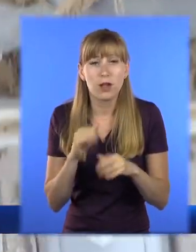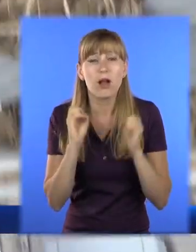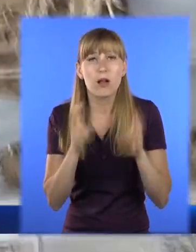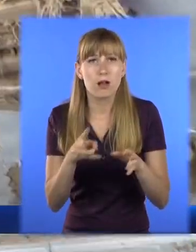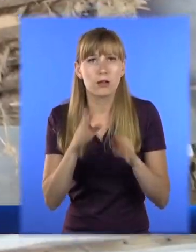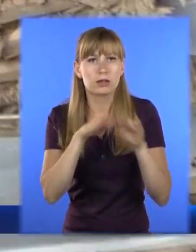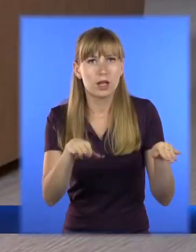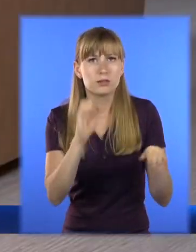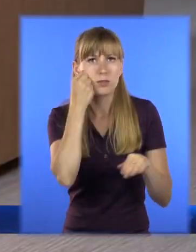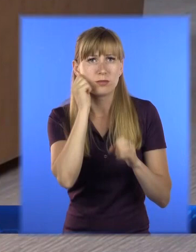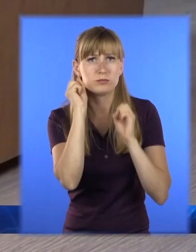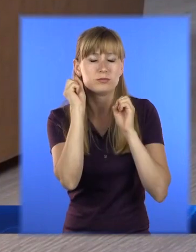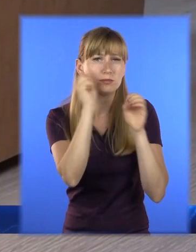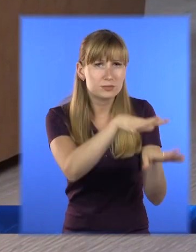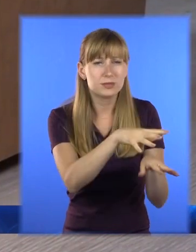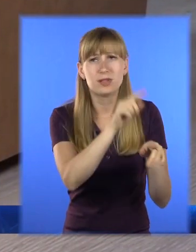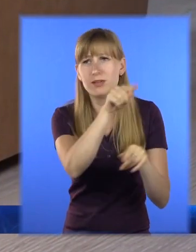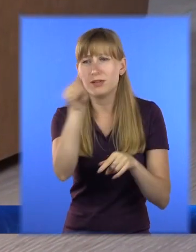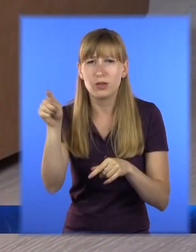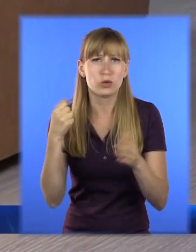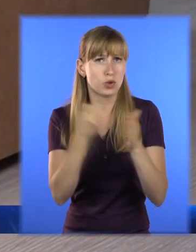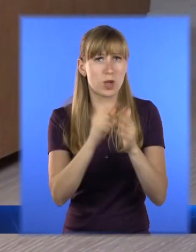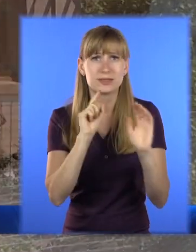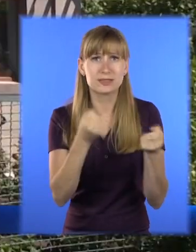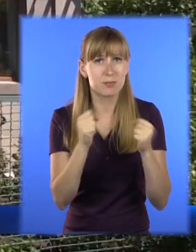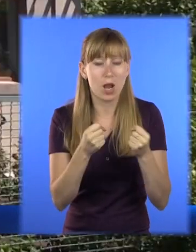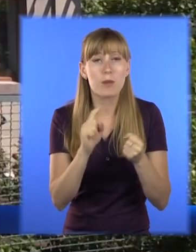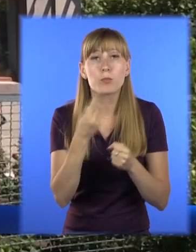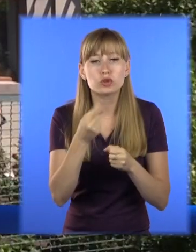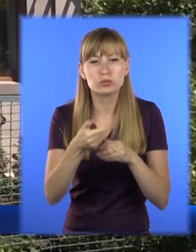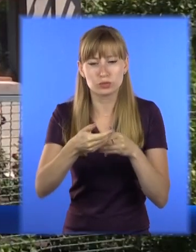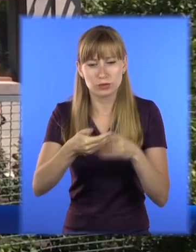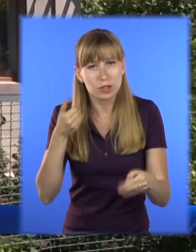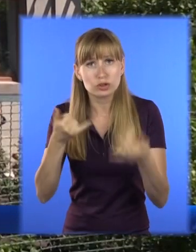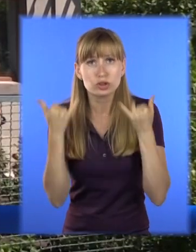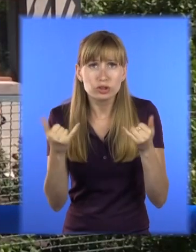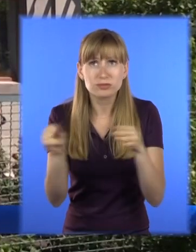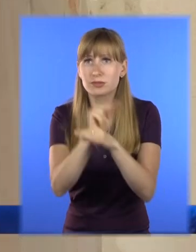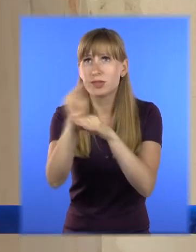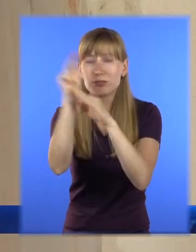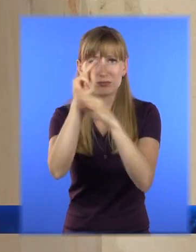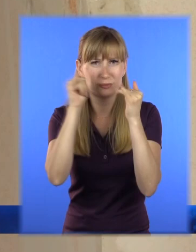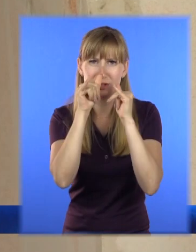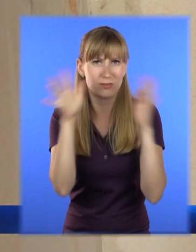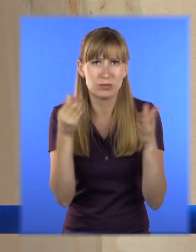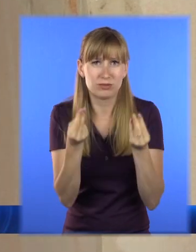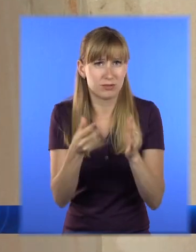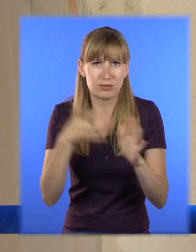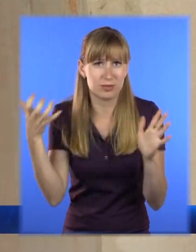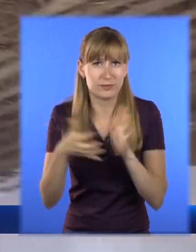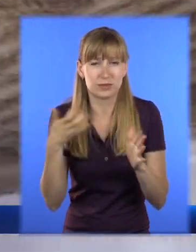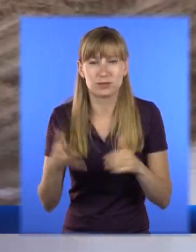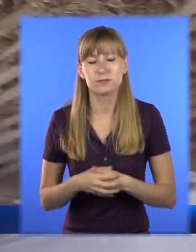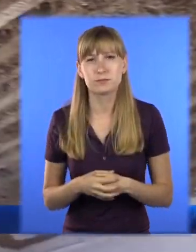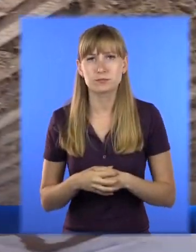дітям доведеться жити деінде, до самої зими. Бо раніше відремонтувати стелю не можуть, та й не мають на це коштів.